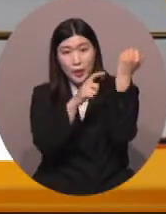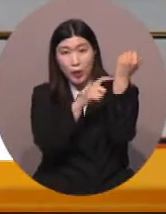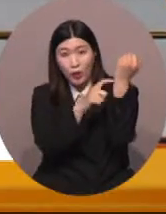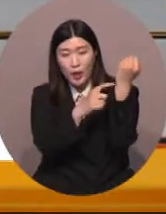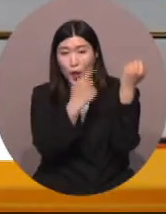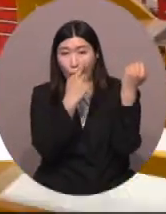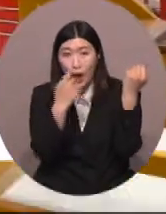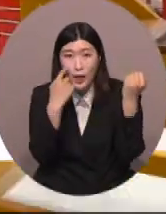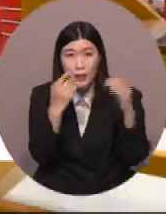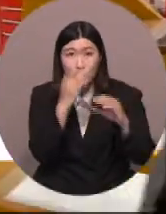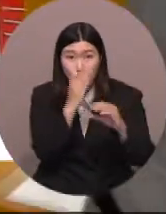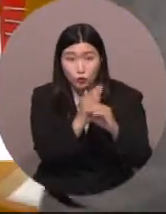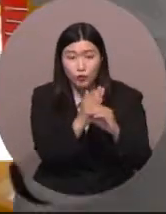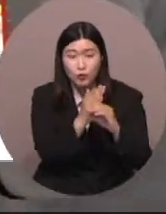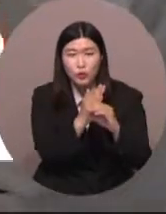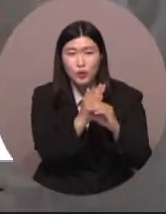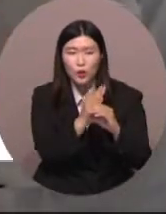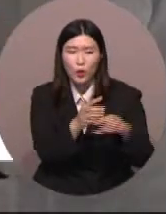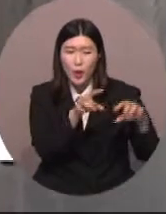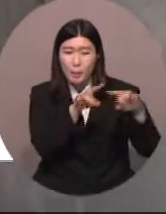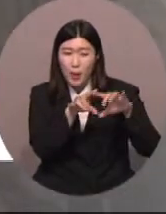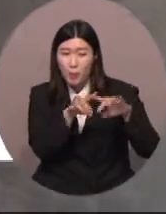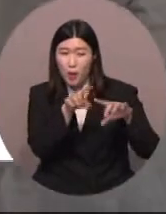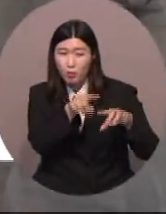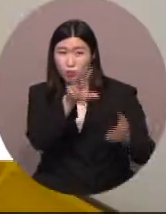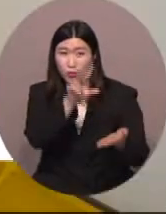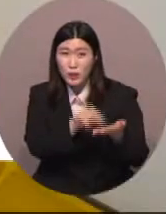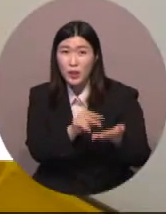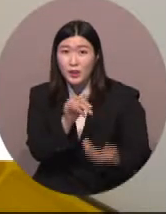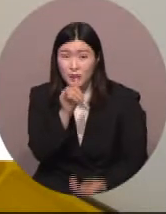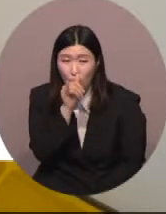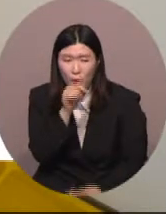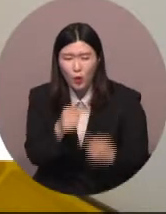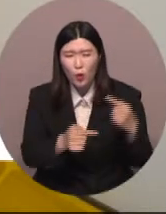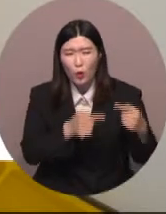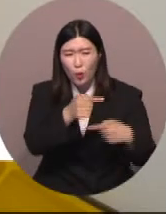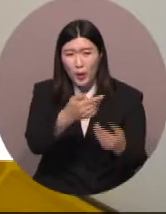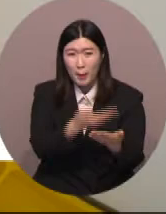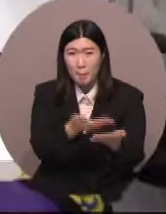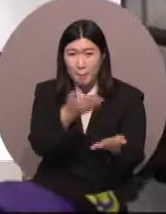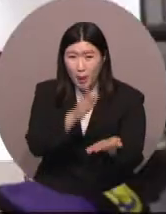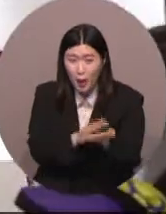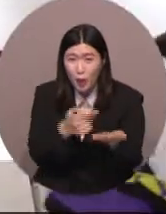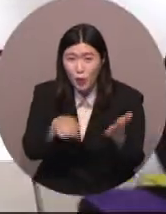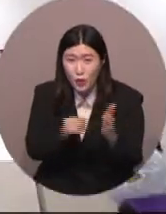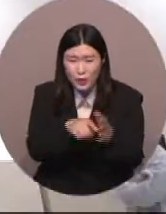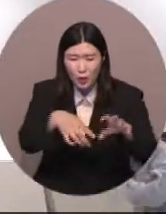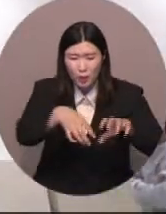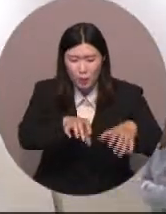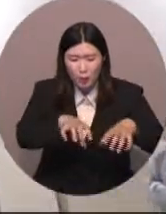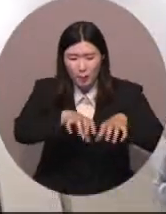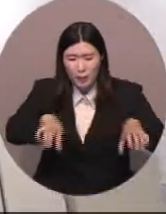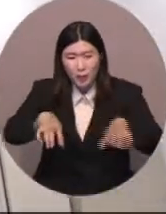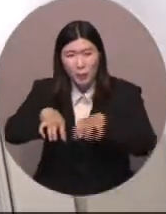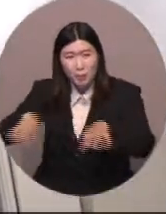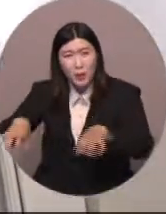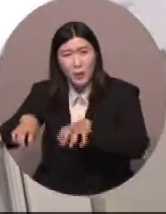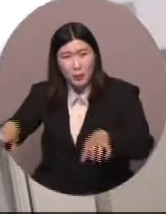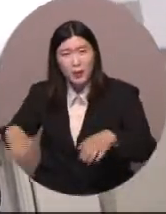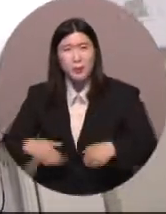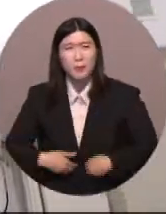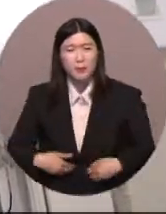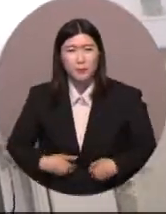등이 문제인지 살폈고, 센서 자체의 문제라면 점검과 교체를 위해 1단과 2단을 분리해야 하는